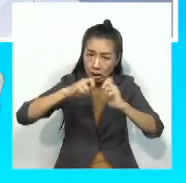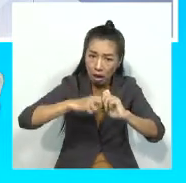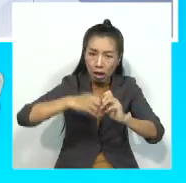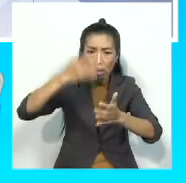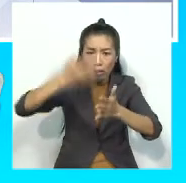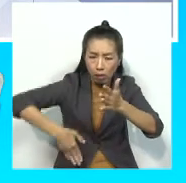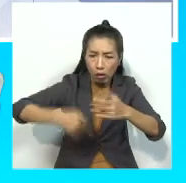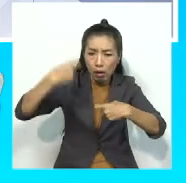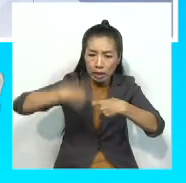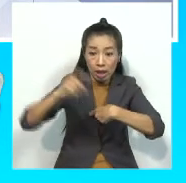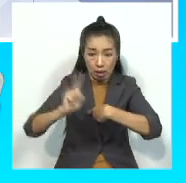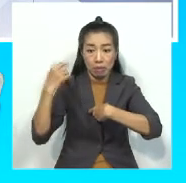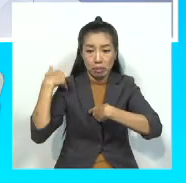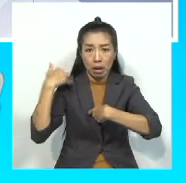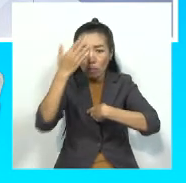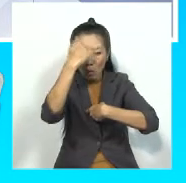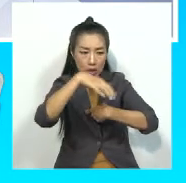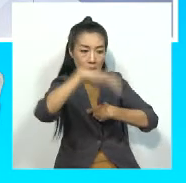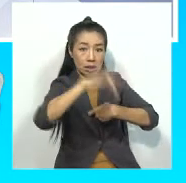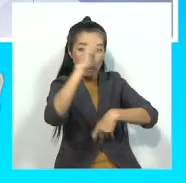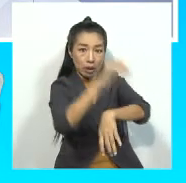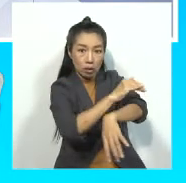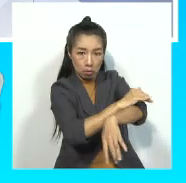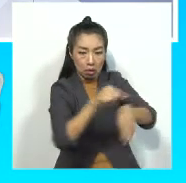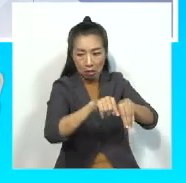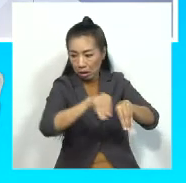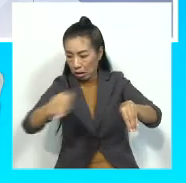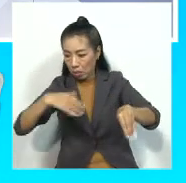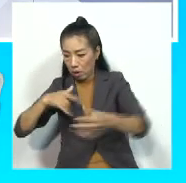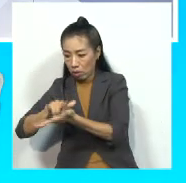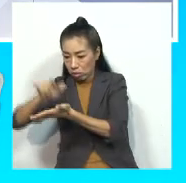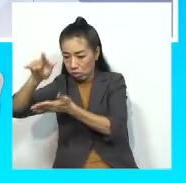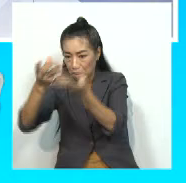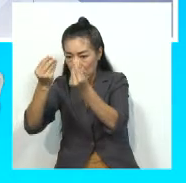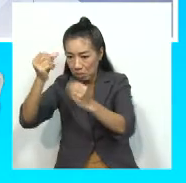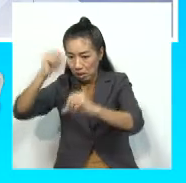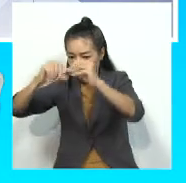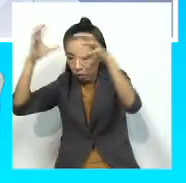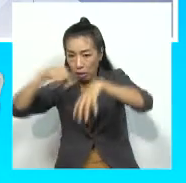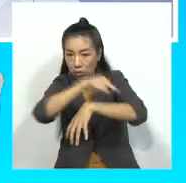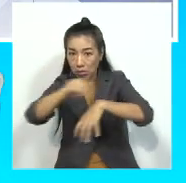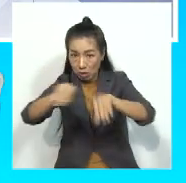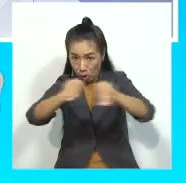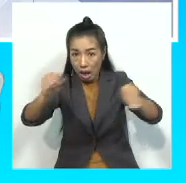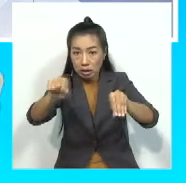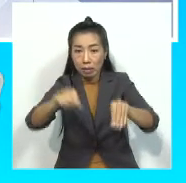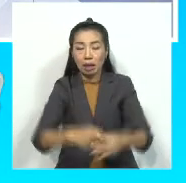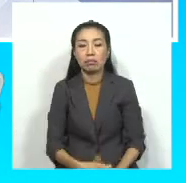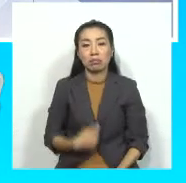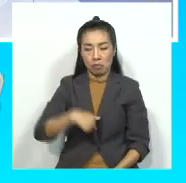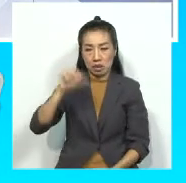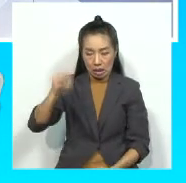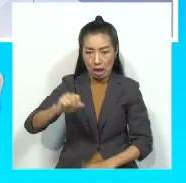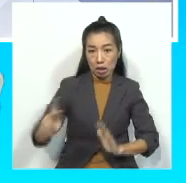อกว่ามันจะต้องมีระยะห่างจากสนามบินด้วยใช่ไหมคะท่านอธิบดีคะ ใช่ครับกฎบังคับการบินเนี่ยโดยหลักการแ